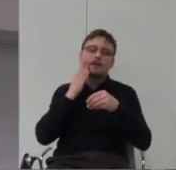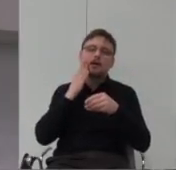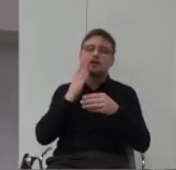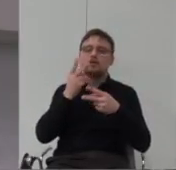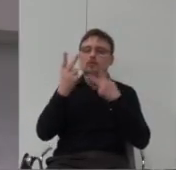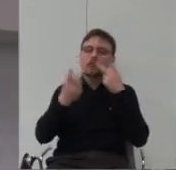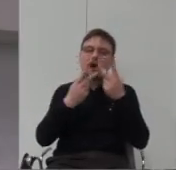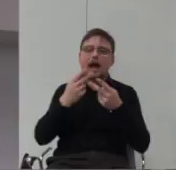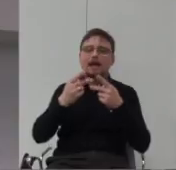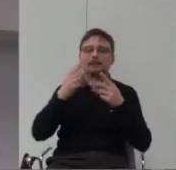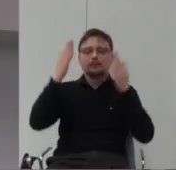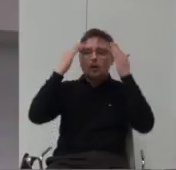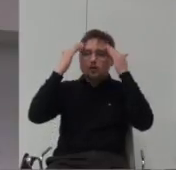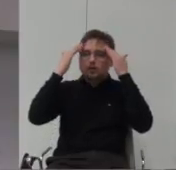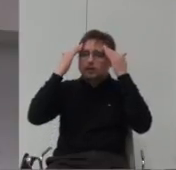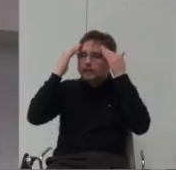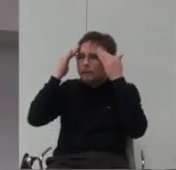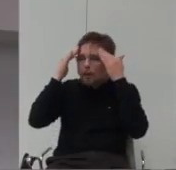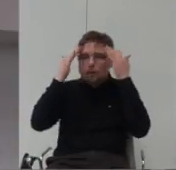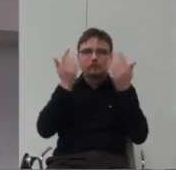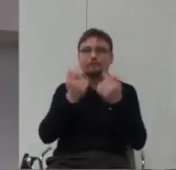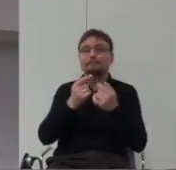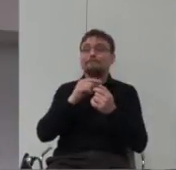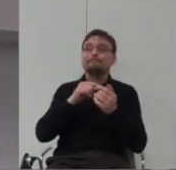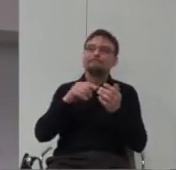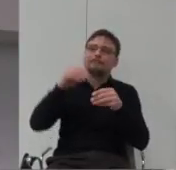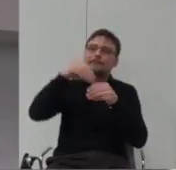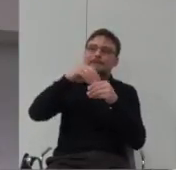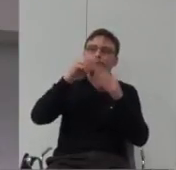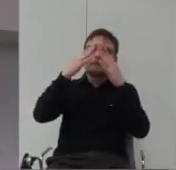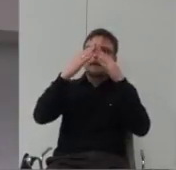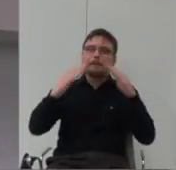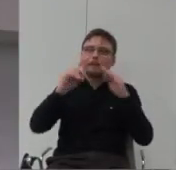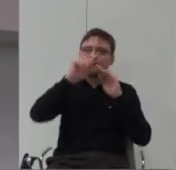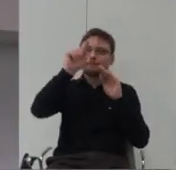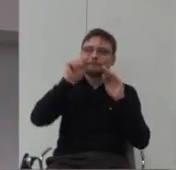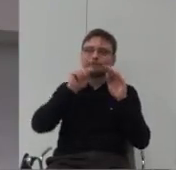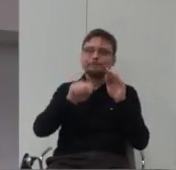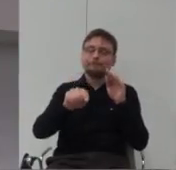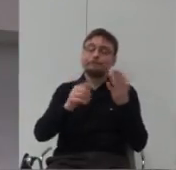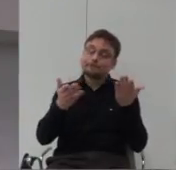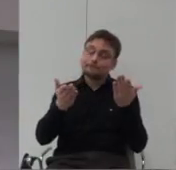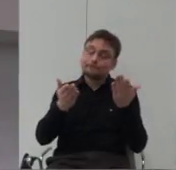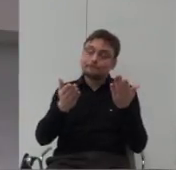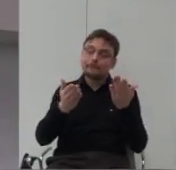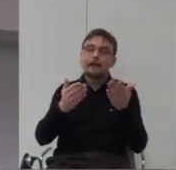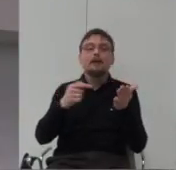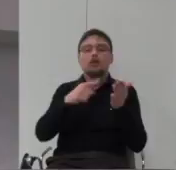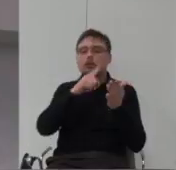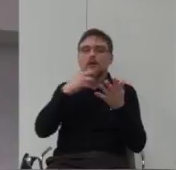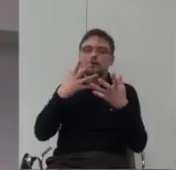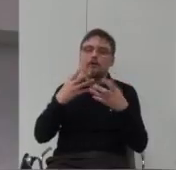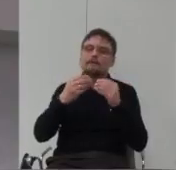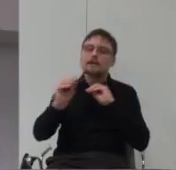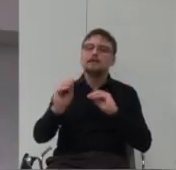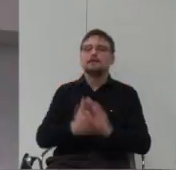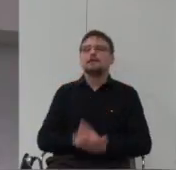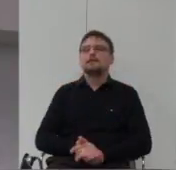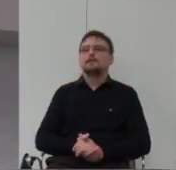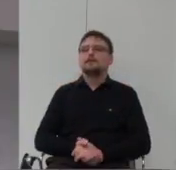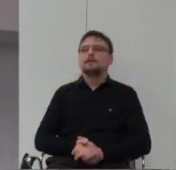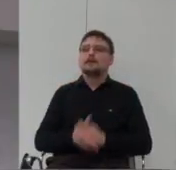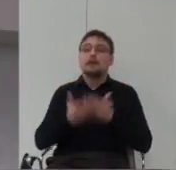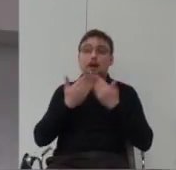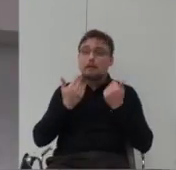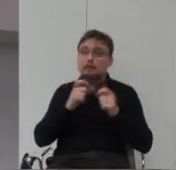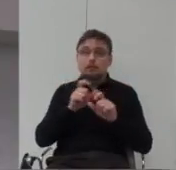również tworzenie przestrzeni publicznej, współtworzenie tożsamości, poszukiwanie tej tożsamości. No i gdzieś tam ten znak zapytania mówi o tym, że to